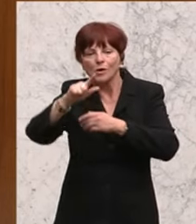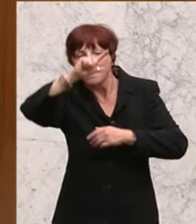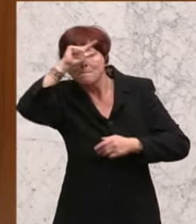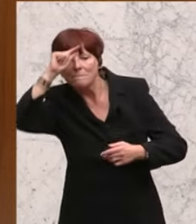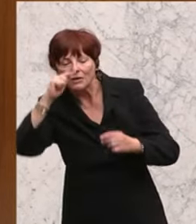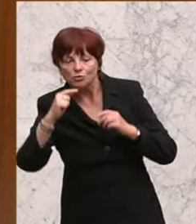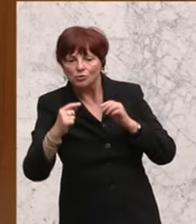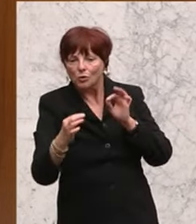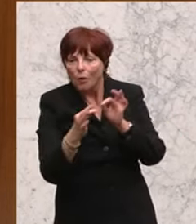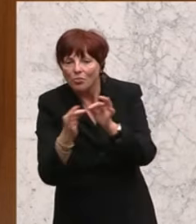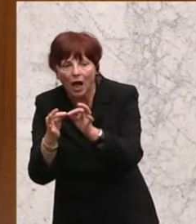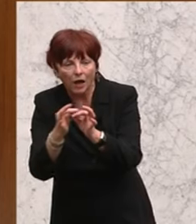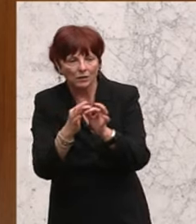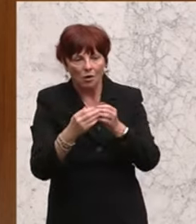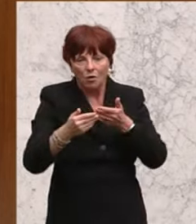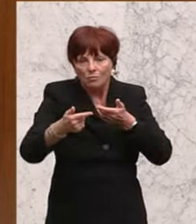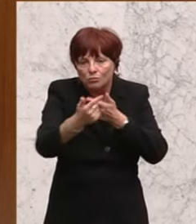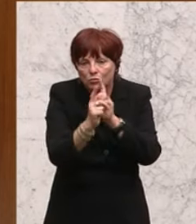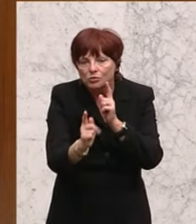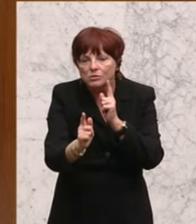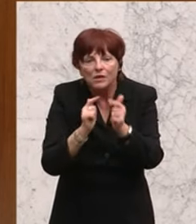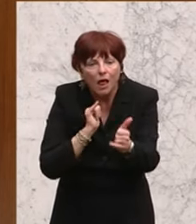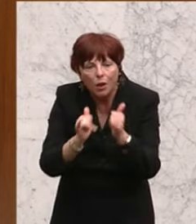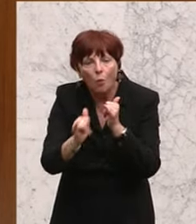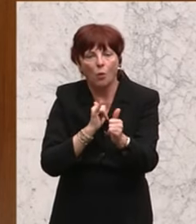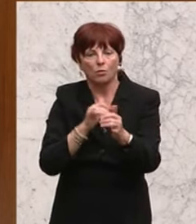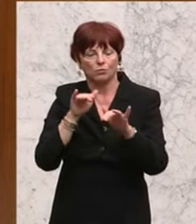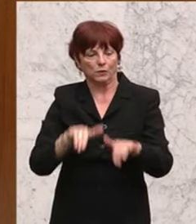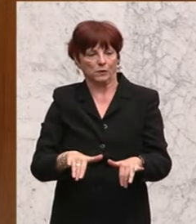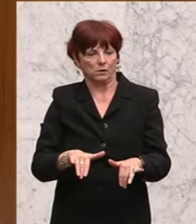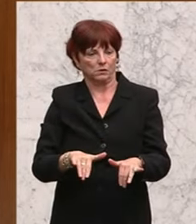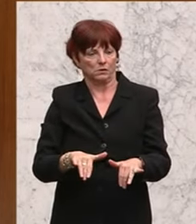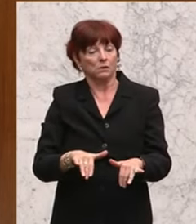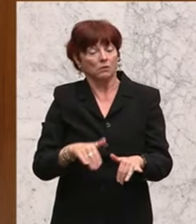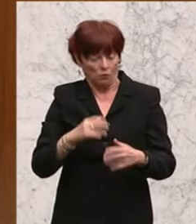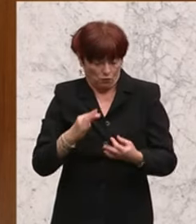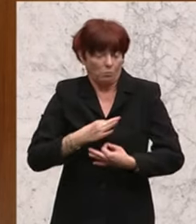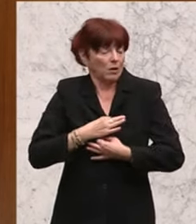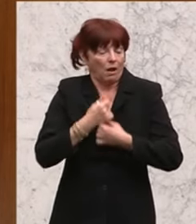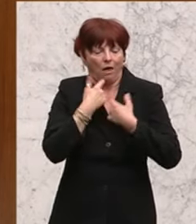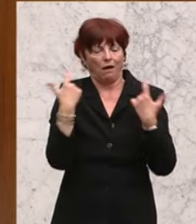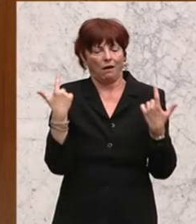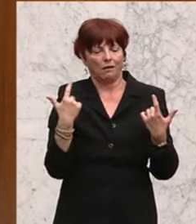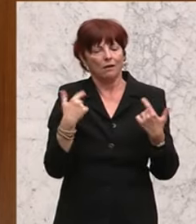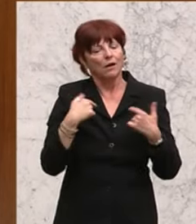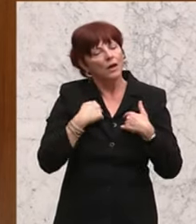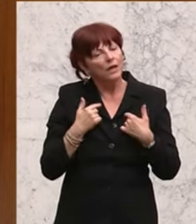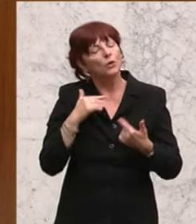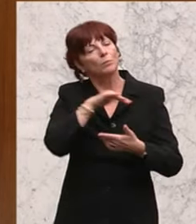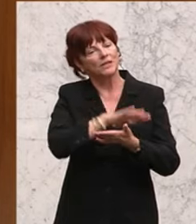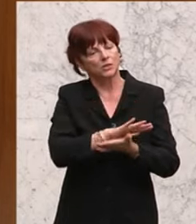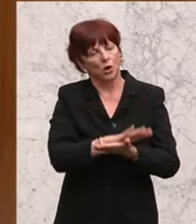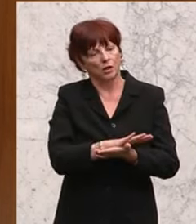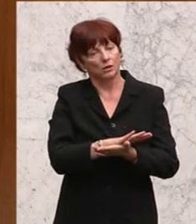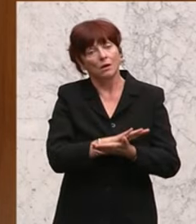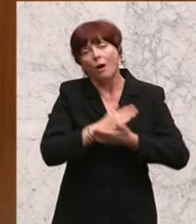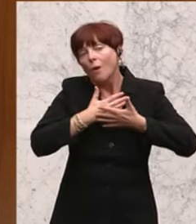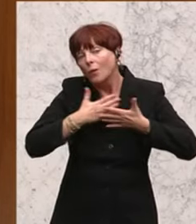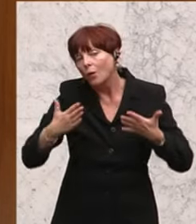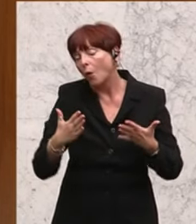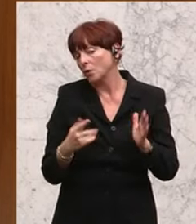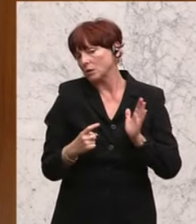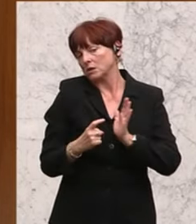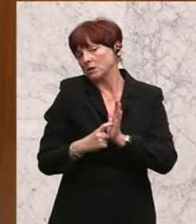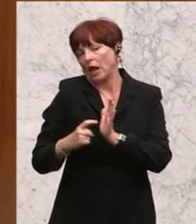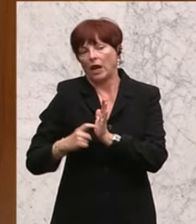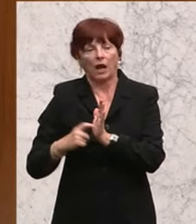diesen Dialog aufzunehmen. Das steht für mich fest. Ich bin davon überzeugt, dass unsere größte Intention und unser größtes Drängen sein